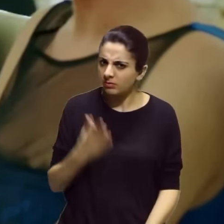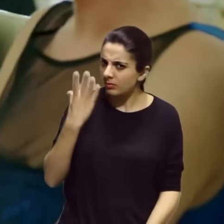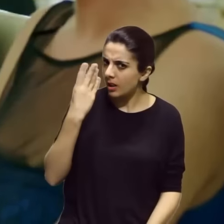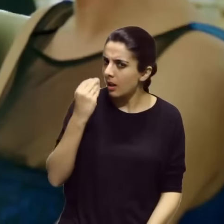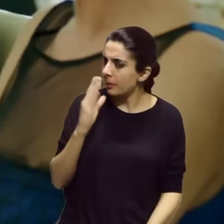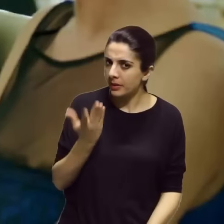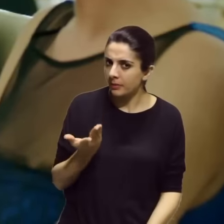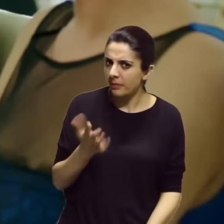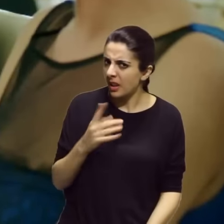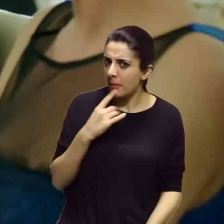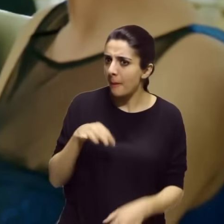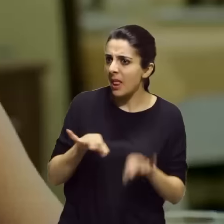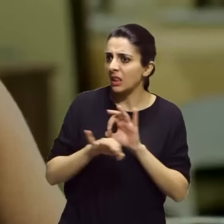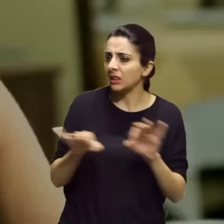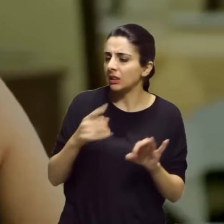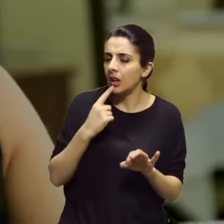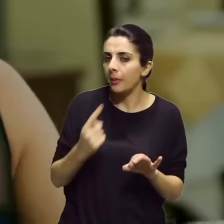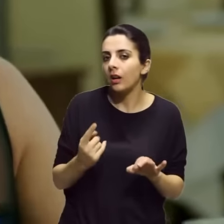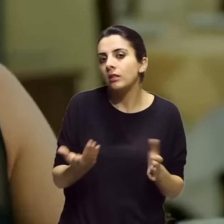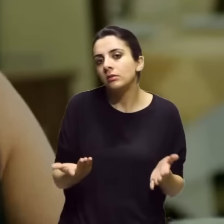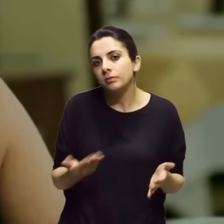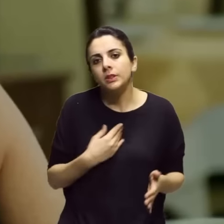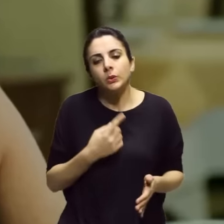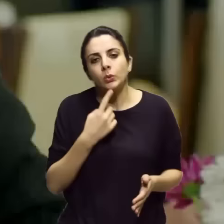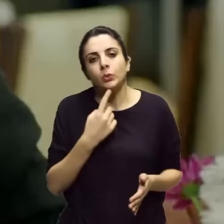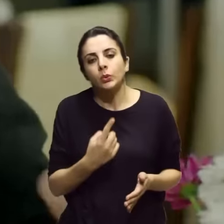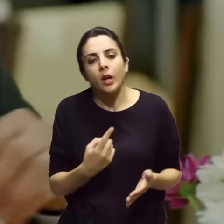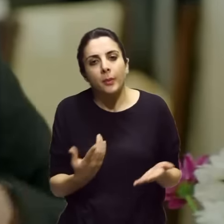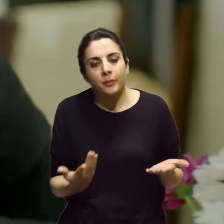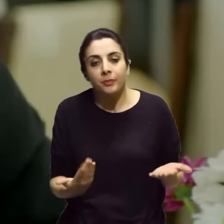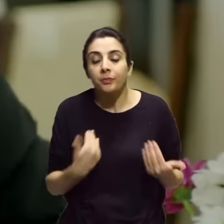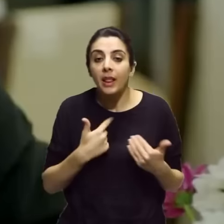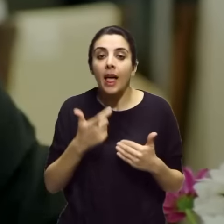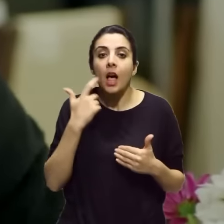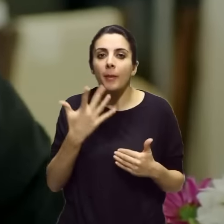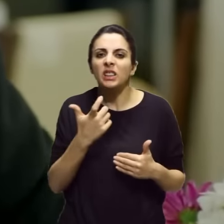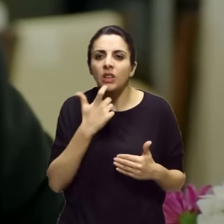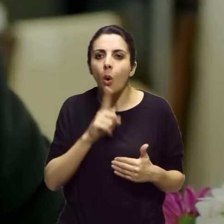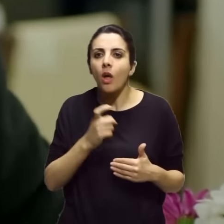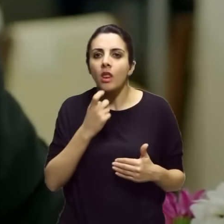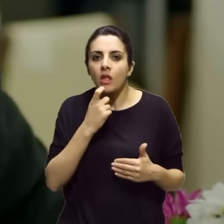Anlamadım. Nasıl yani plansızlık? Şöyle söyleyeyim. Ben